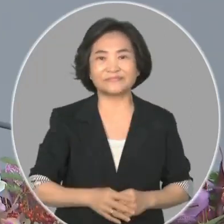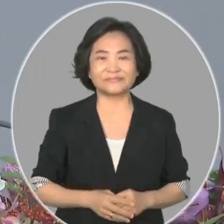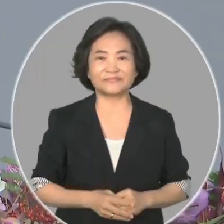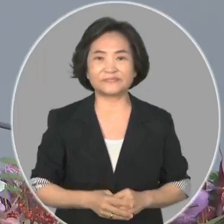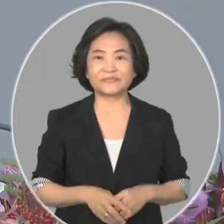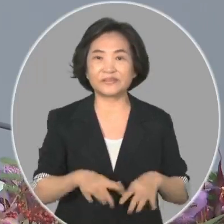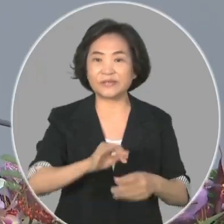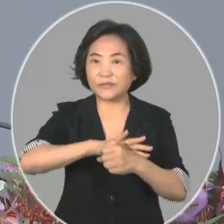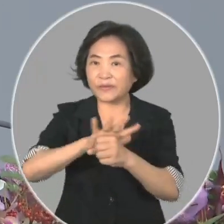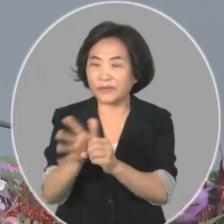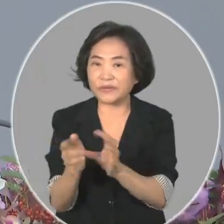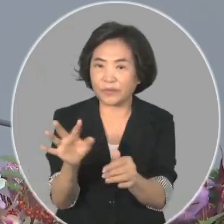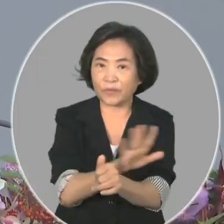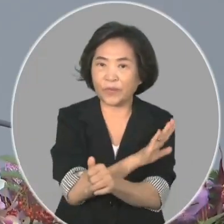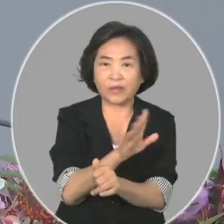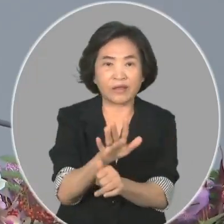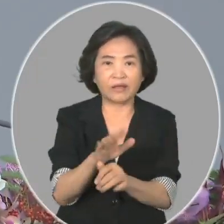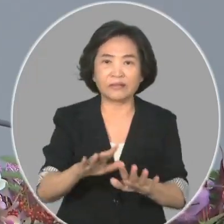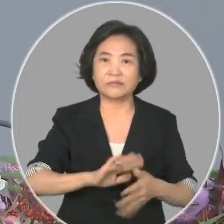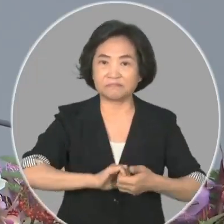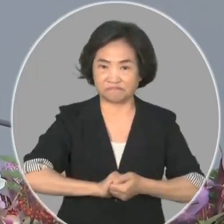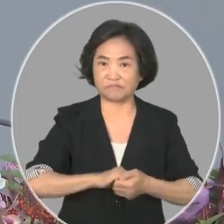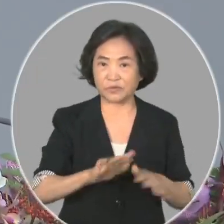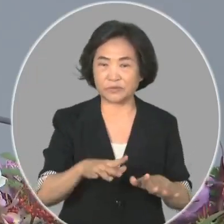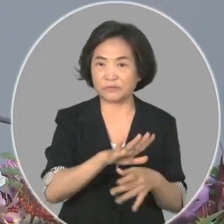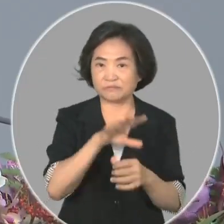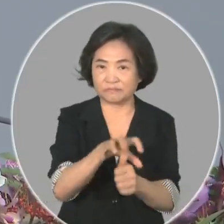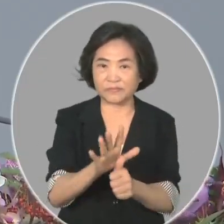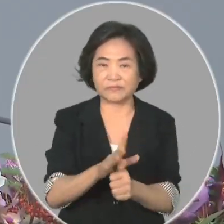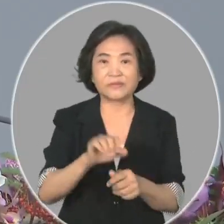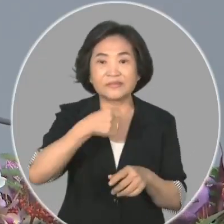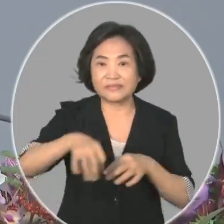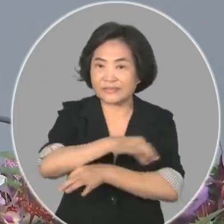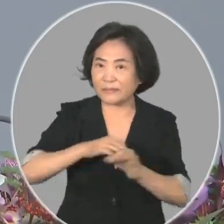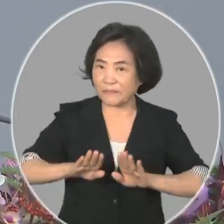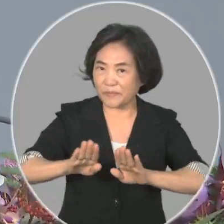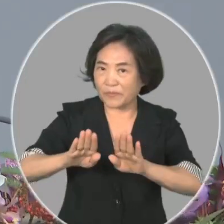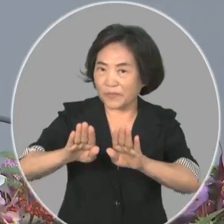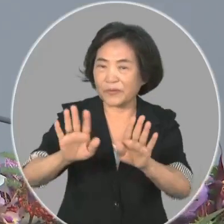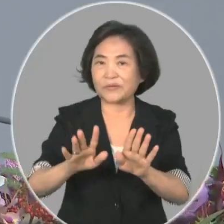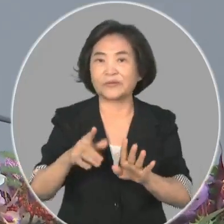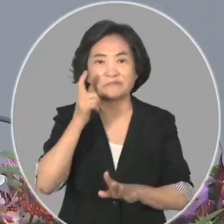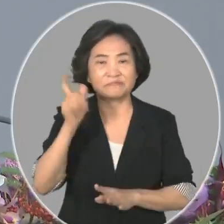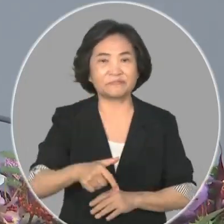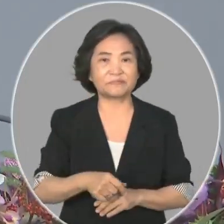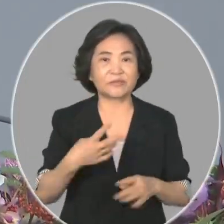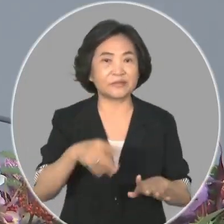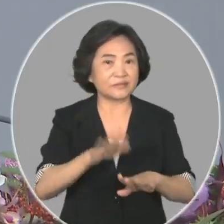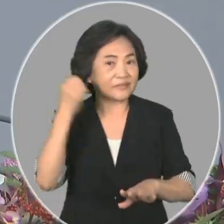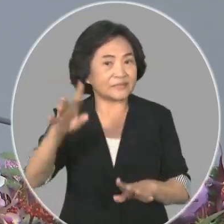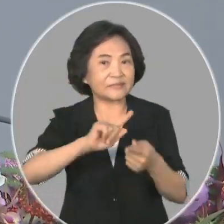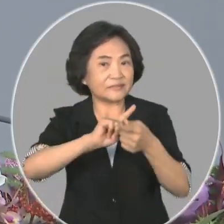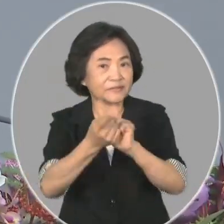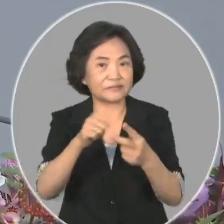因为疫情受到稳定控制，台湾的经济才能稳健成长，再加上以创新和转